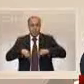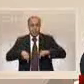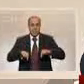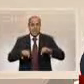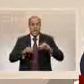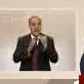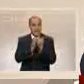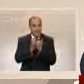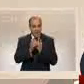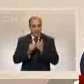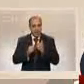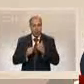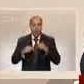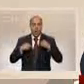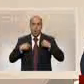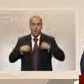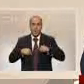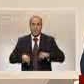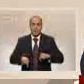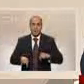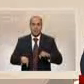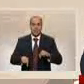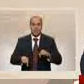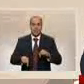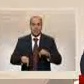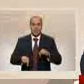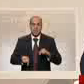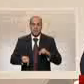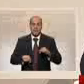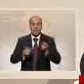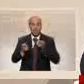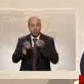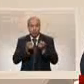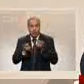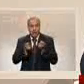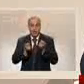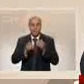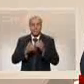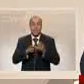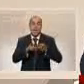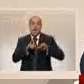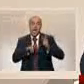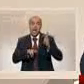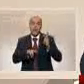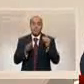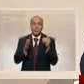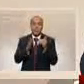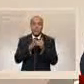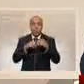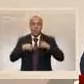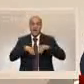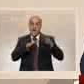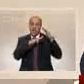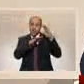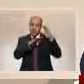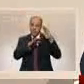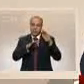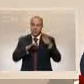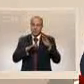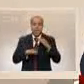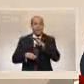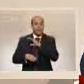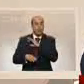وزير الاقتصاد ووزير التجاره اكثر من تواصلهم مع وزير الخارجيه